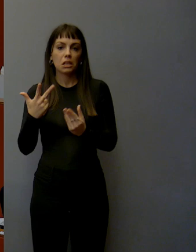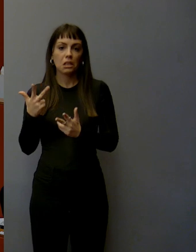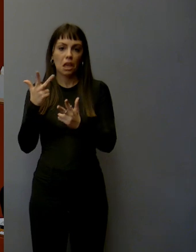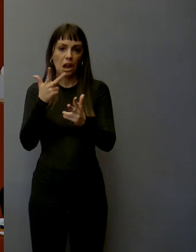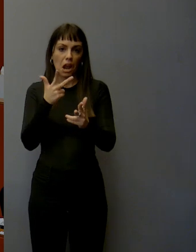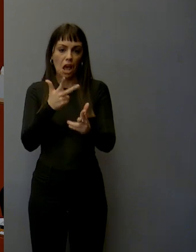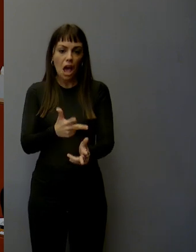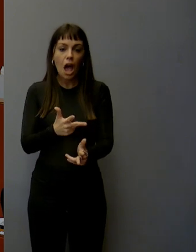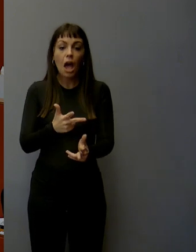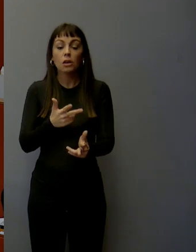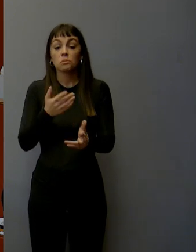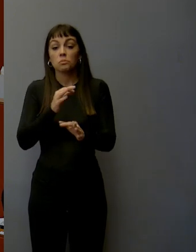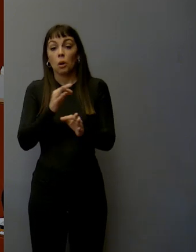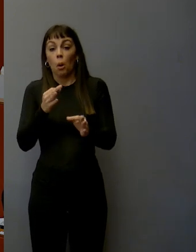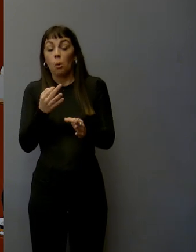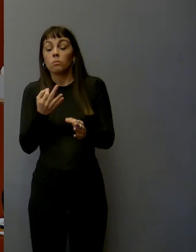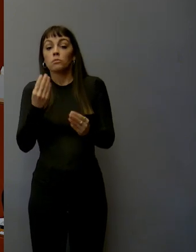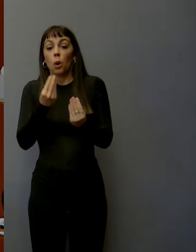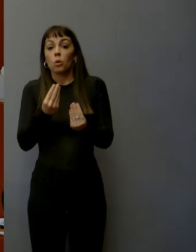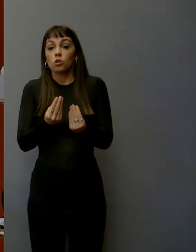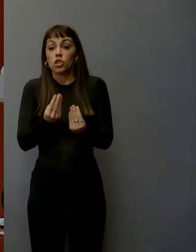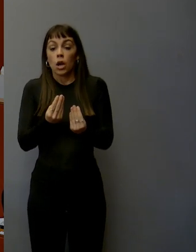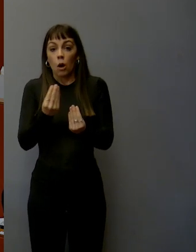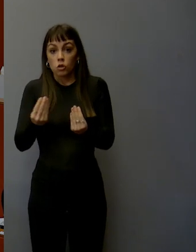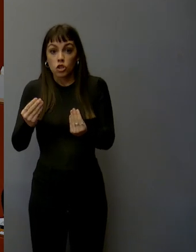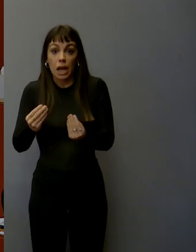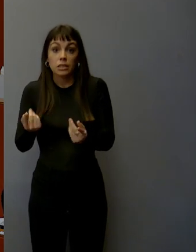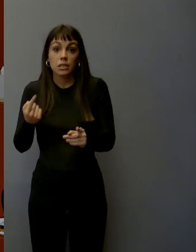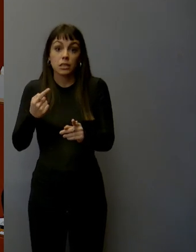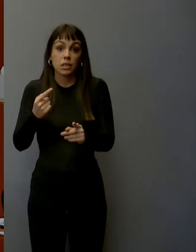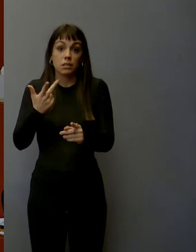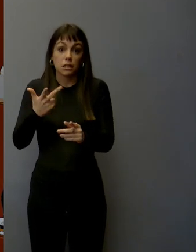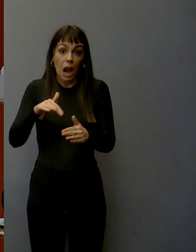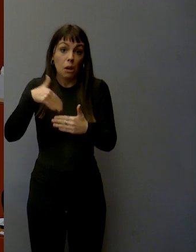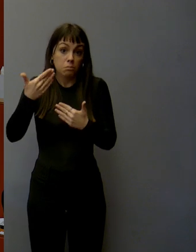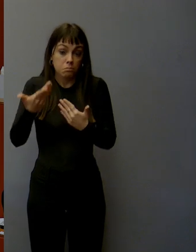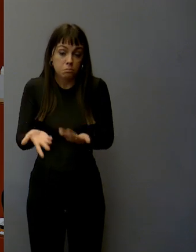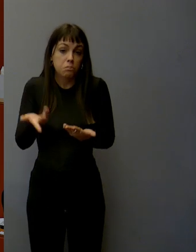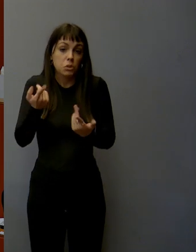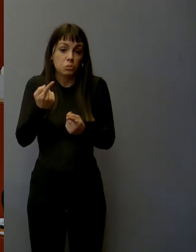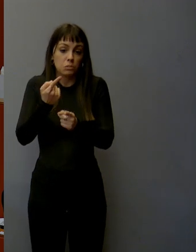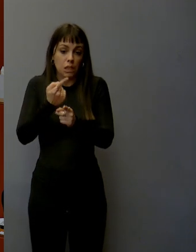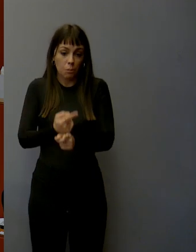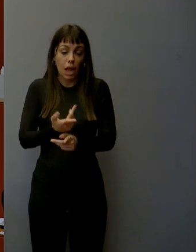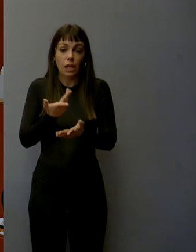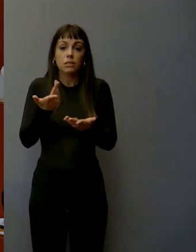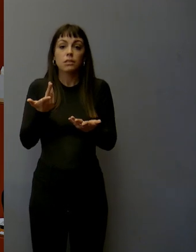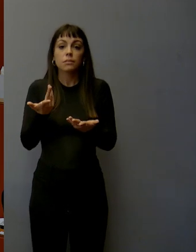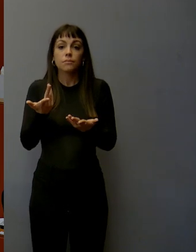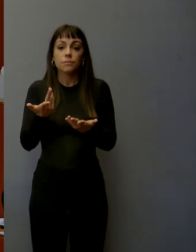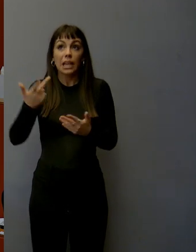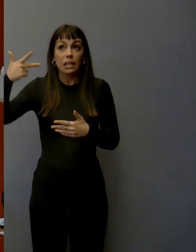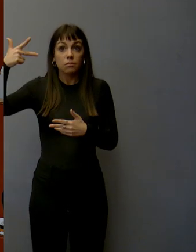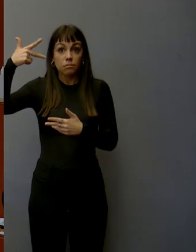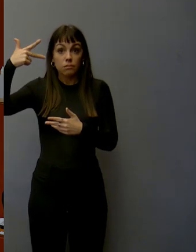se se ne può portare anche di più o in quindi è un'implementazione che può andare sotto più punti di vista e anche sul discorso delle telecamere